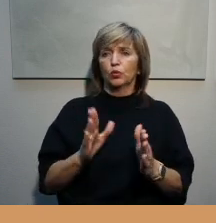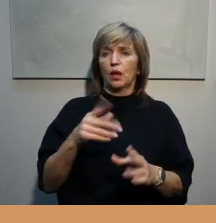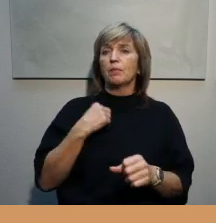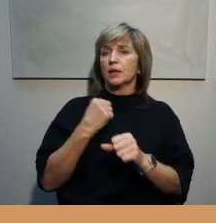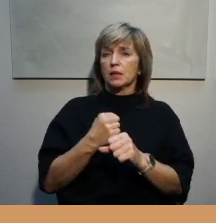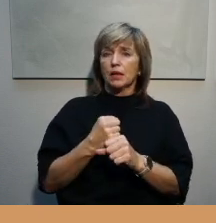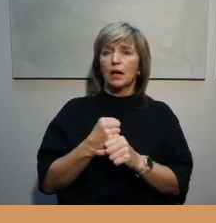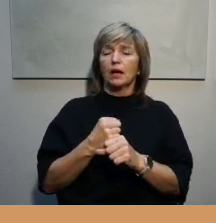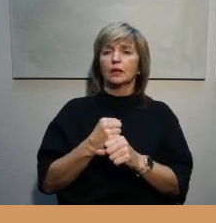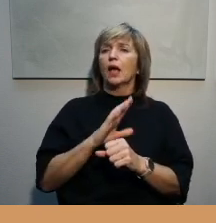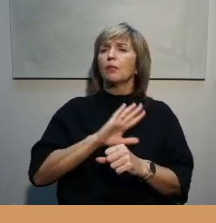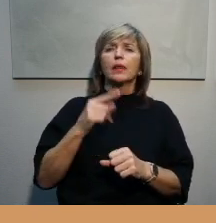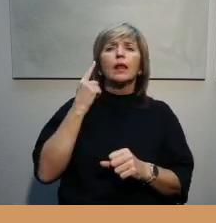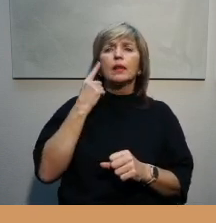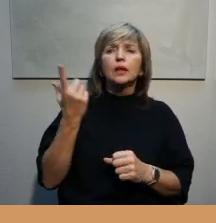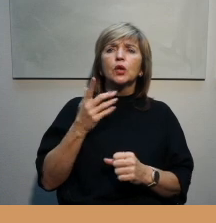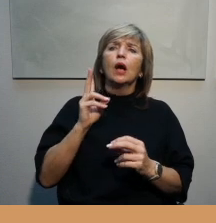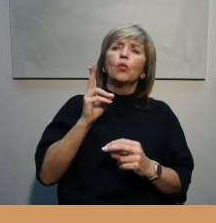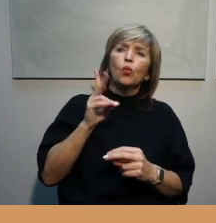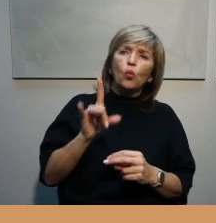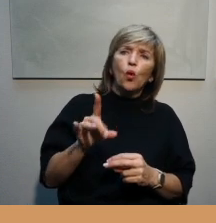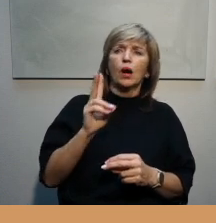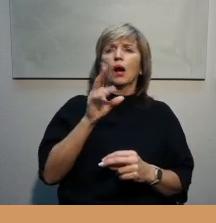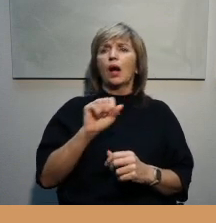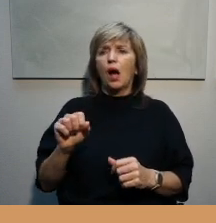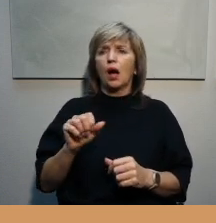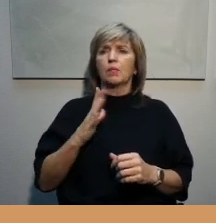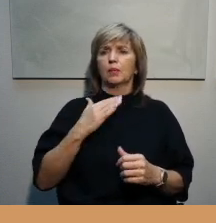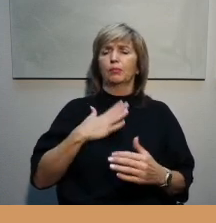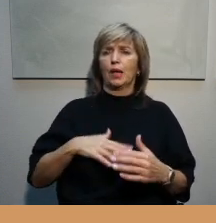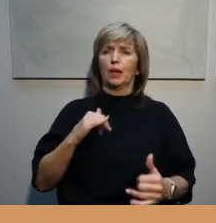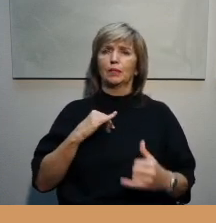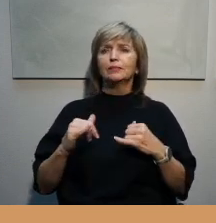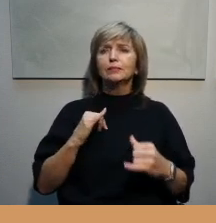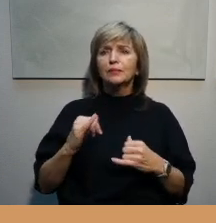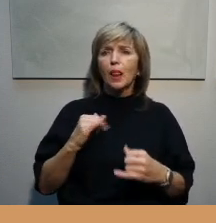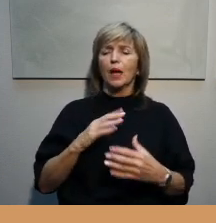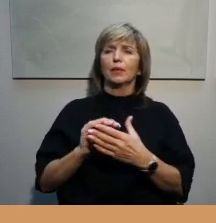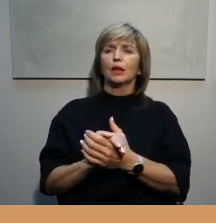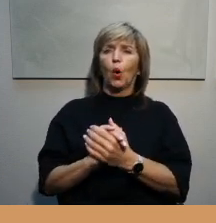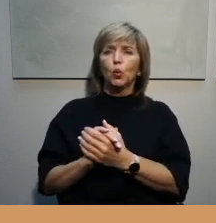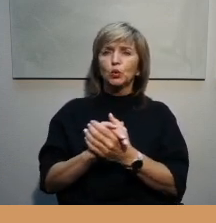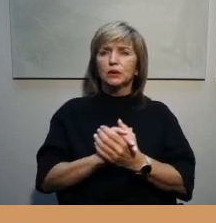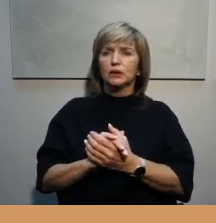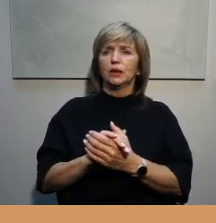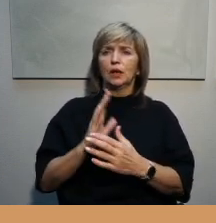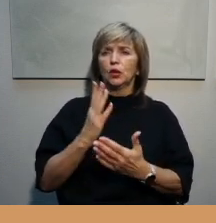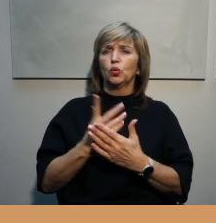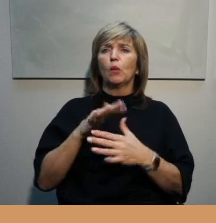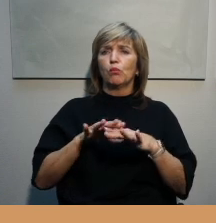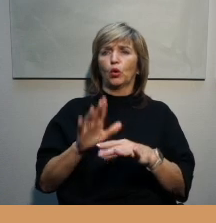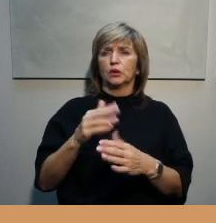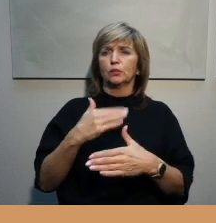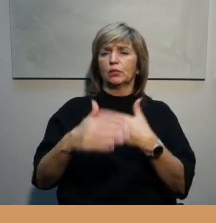strādājam, pat nezinot, ko un kā, bet pietiekam laipni, atbildīgi, draudzīgi, kaut kur tas process vienā